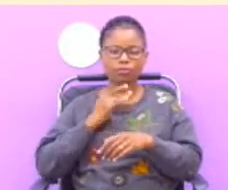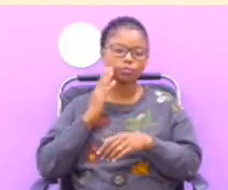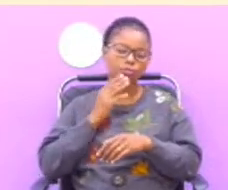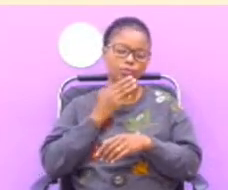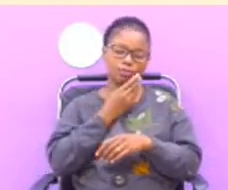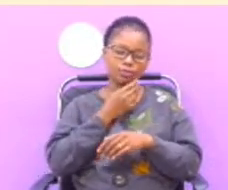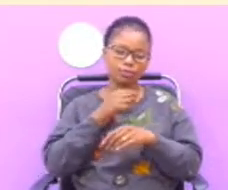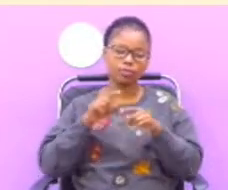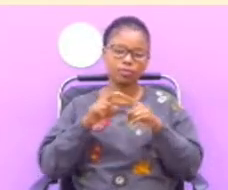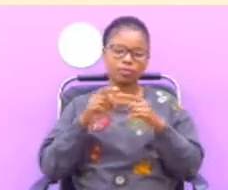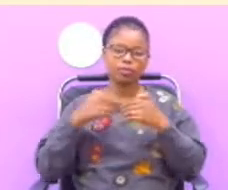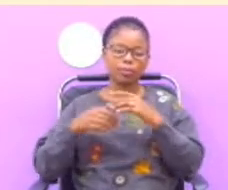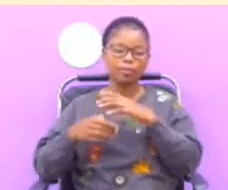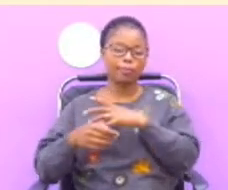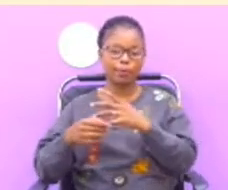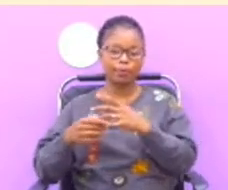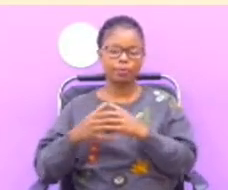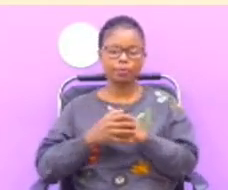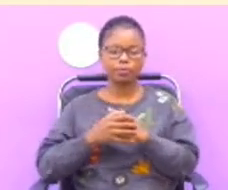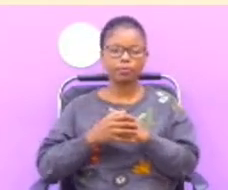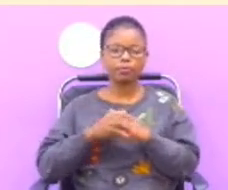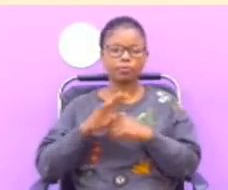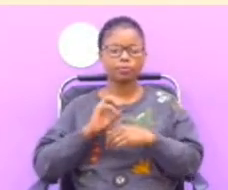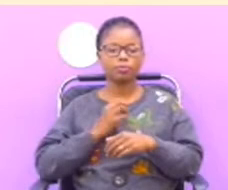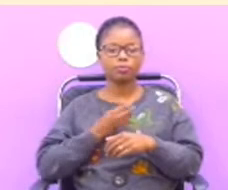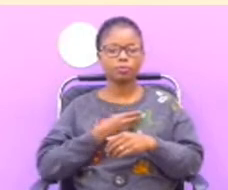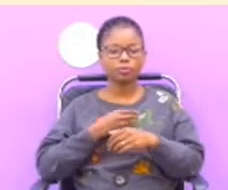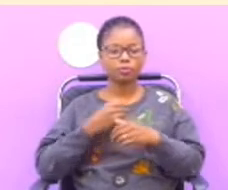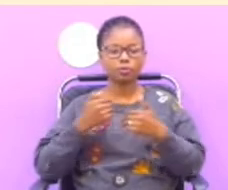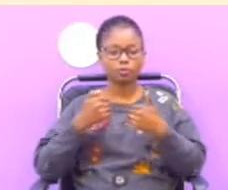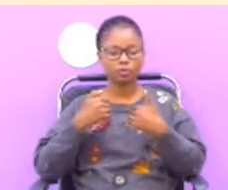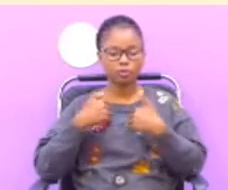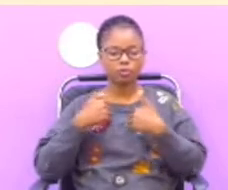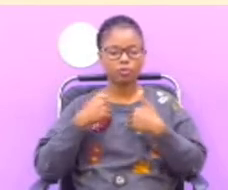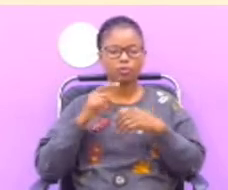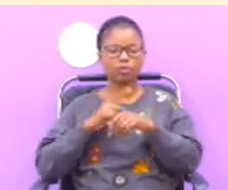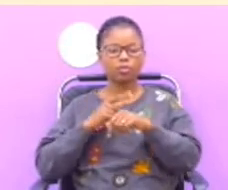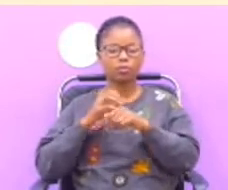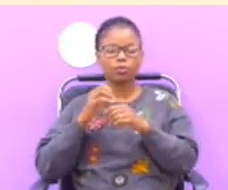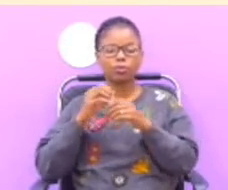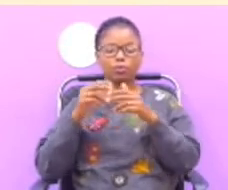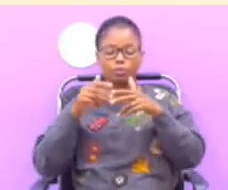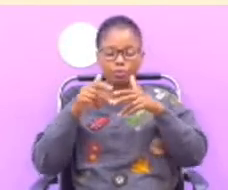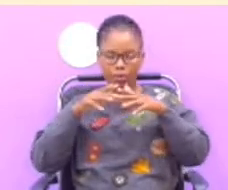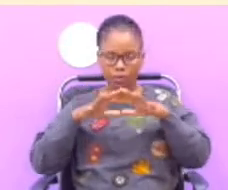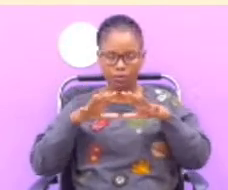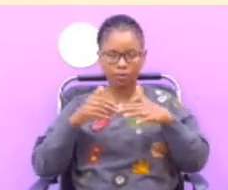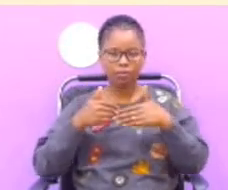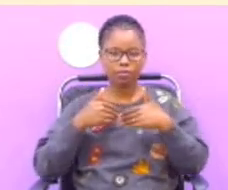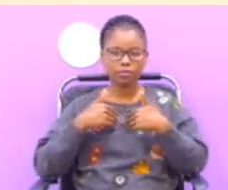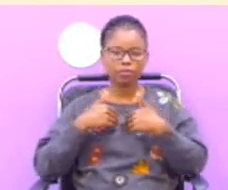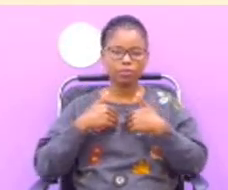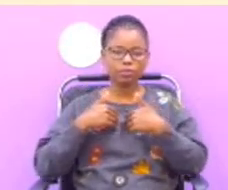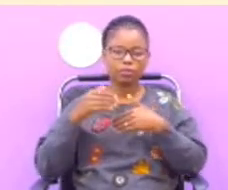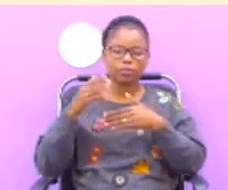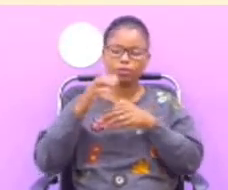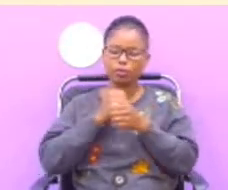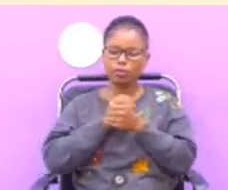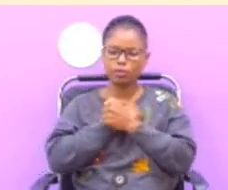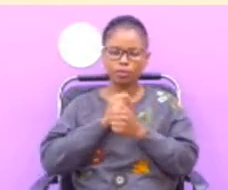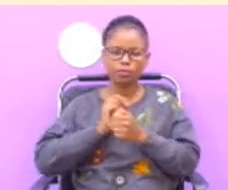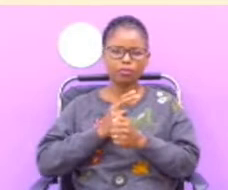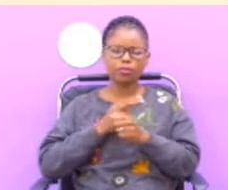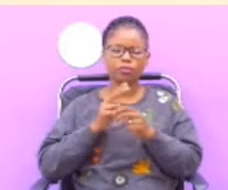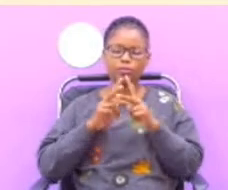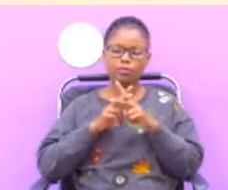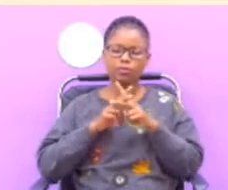hinya ũguo tondũ tũrĩ rũrĩrĩ rũrathime na ndũmendetwo nĩ Ngai Ngai witũ nĩ